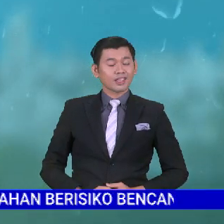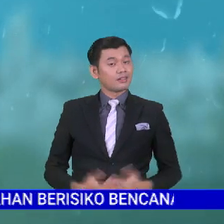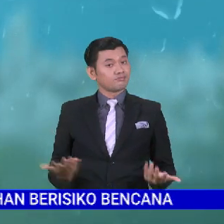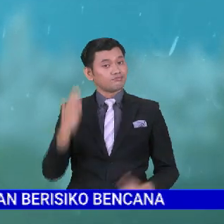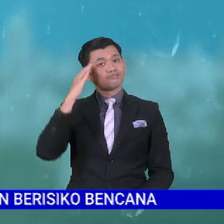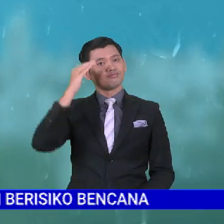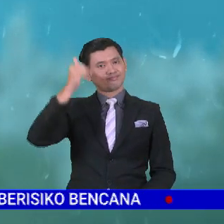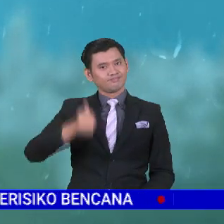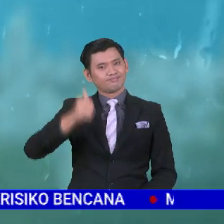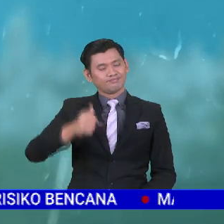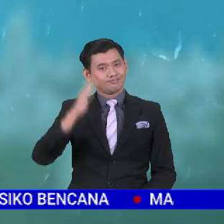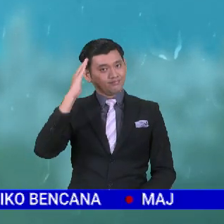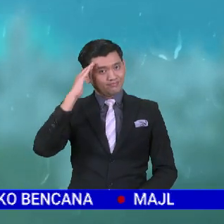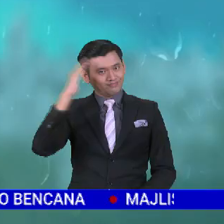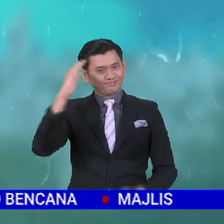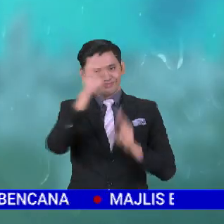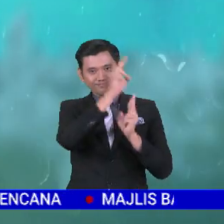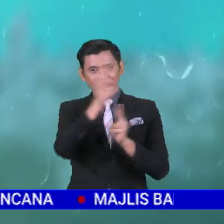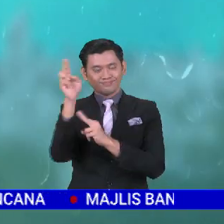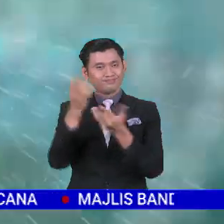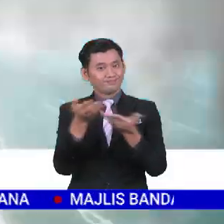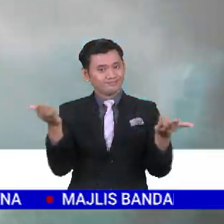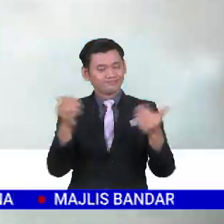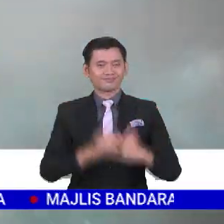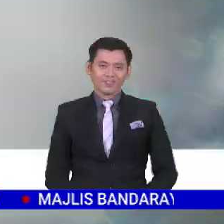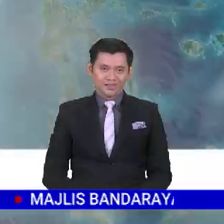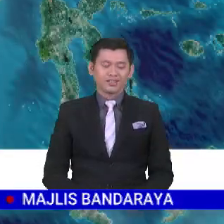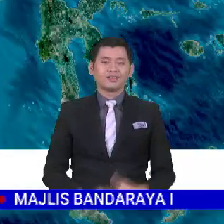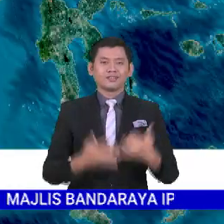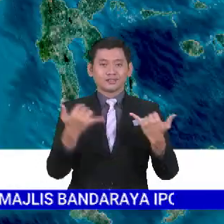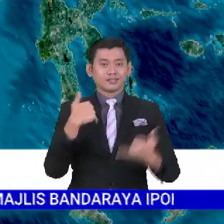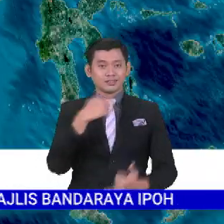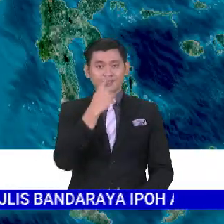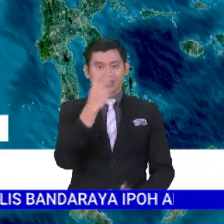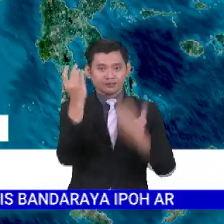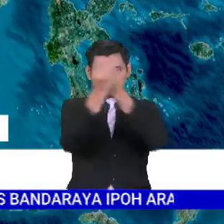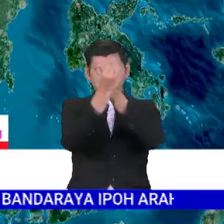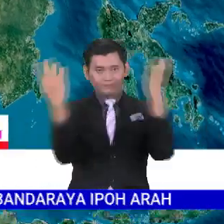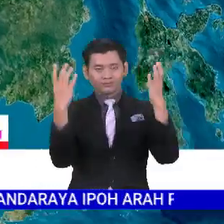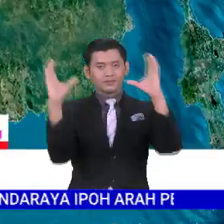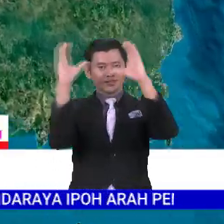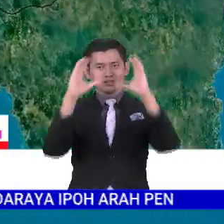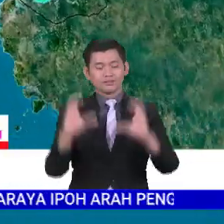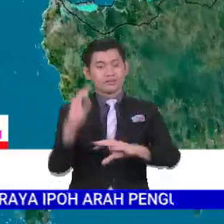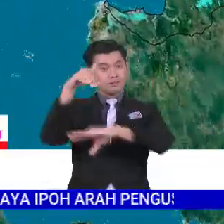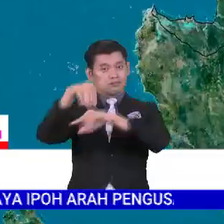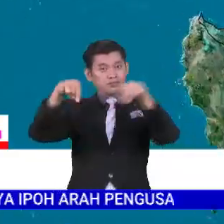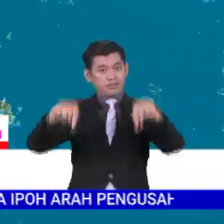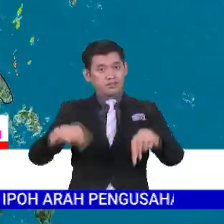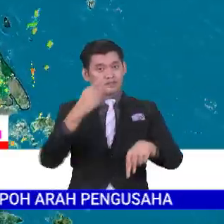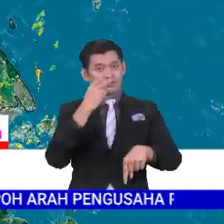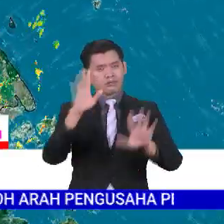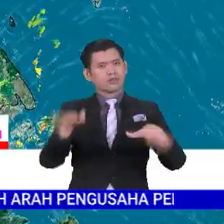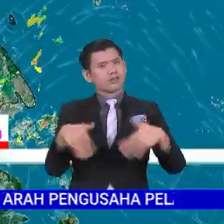Baiklah, assalamualaikum dan salam hormat kepada semua penonton. Kita mulakan informasi cuaca pada malam ini dengan melihat